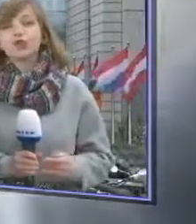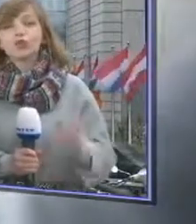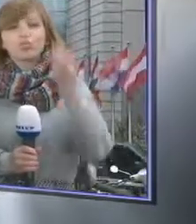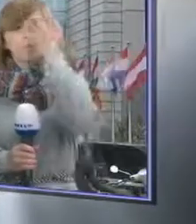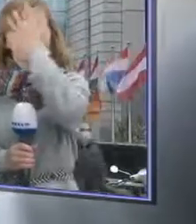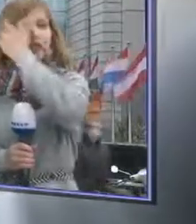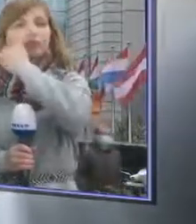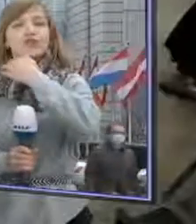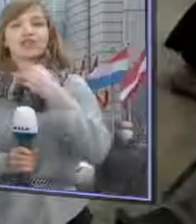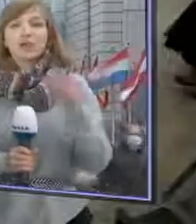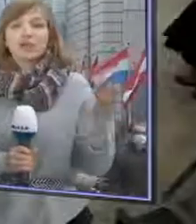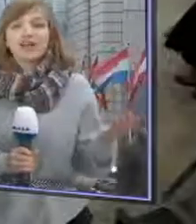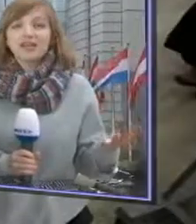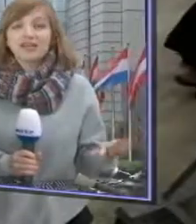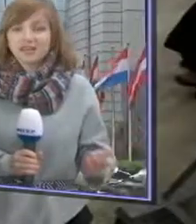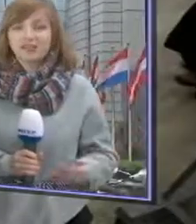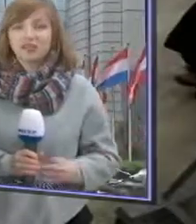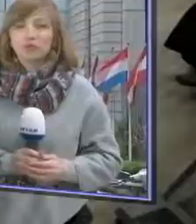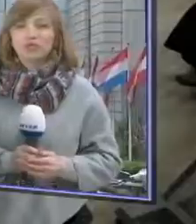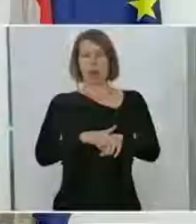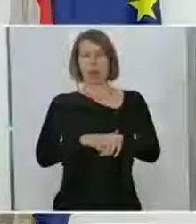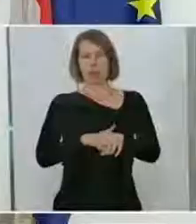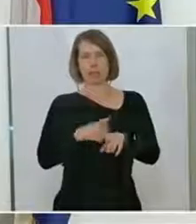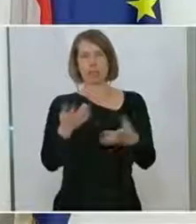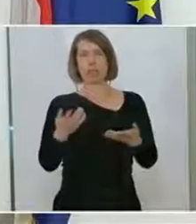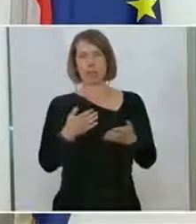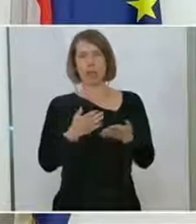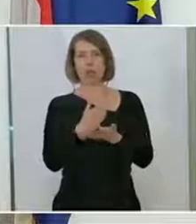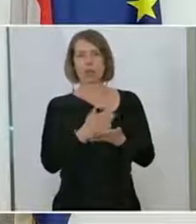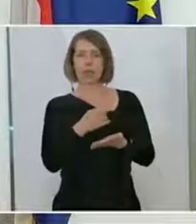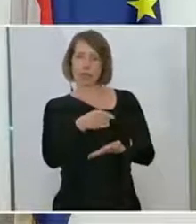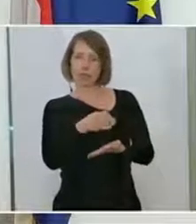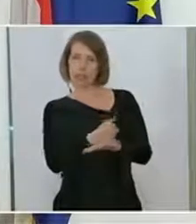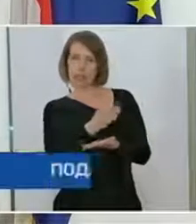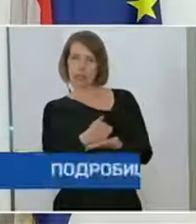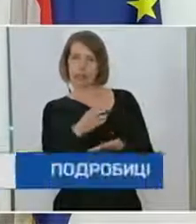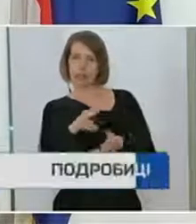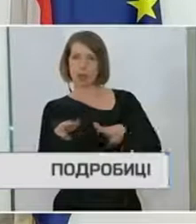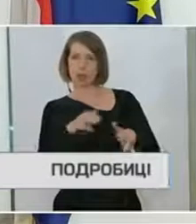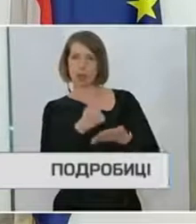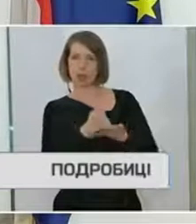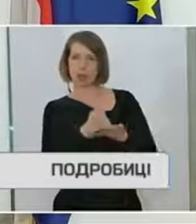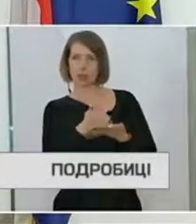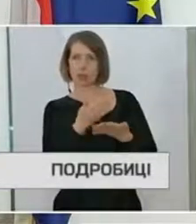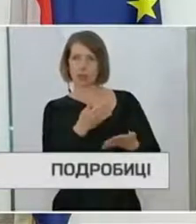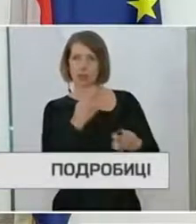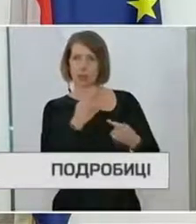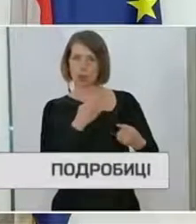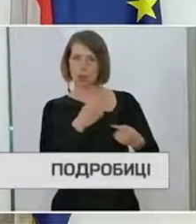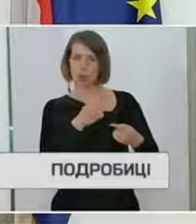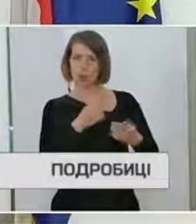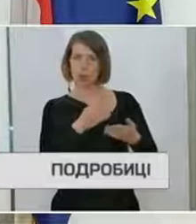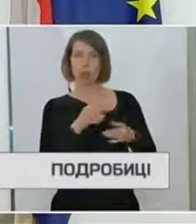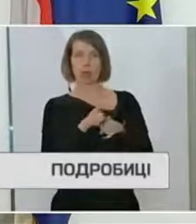зрештою усе перетворилось на базар, сказав Курц. Вочевидь, хоч глави держав та урядів ухвалювали ці рішення,